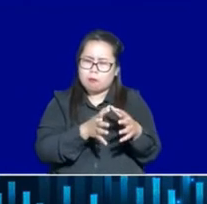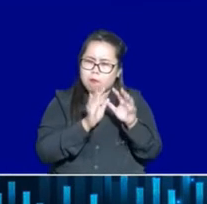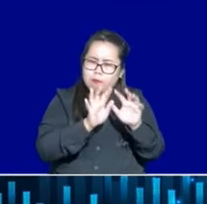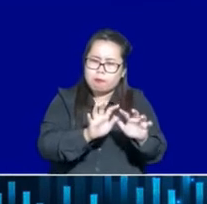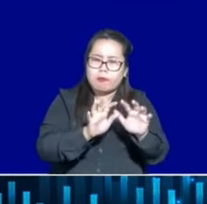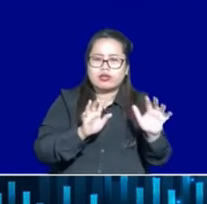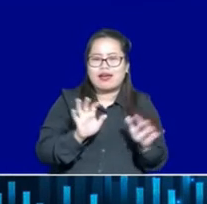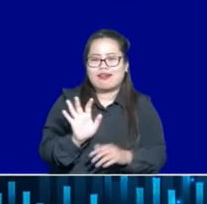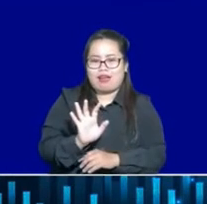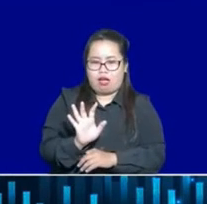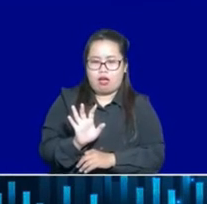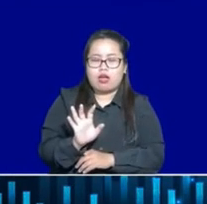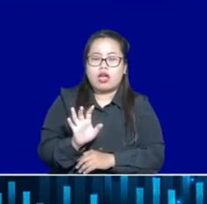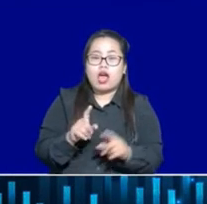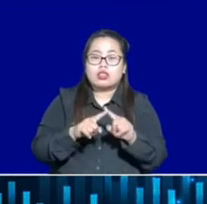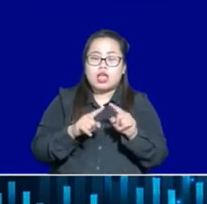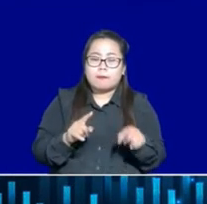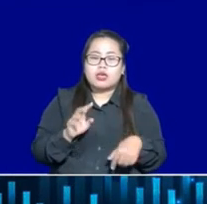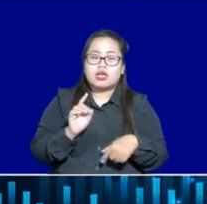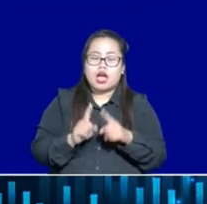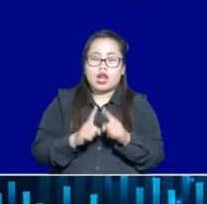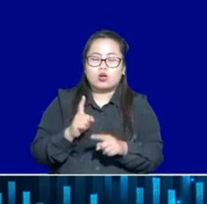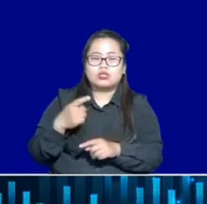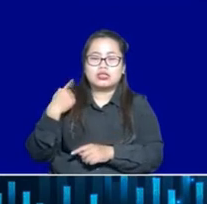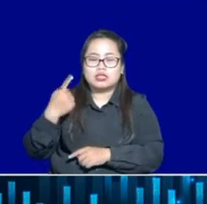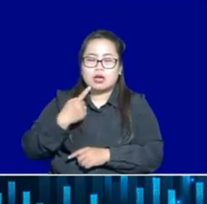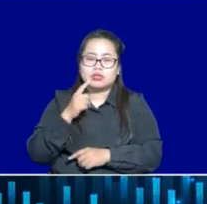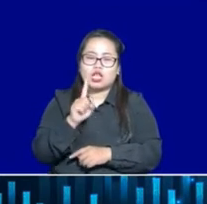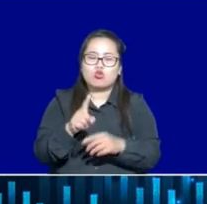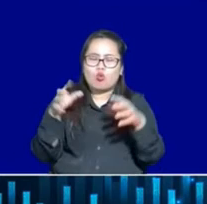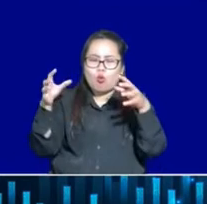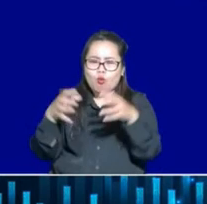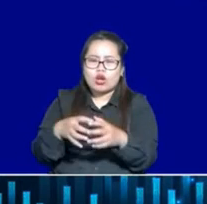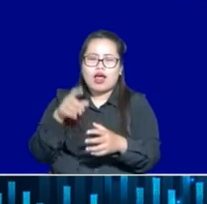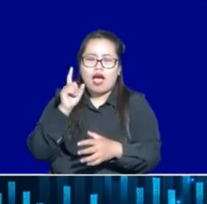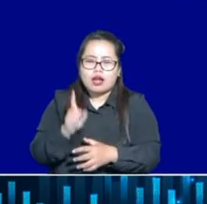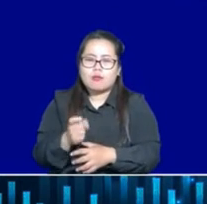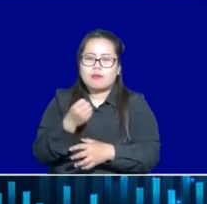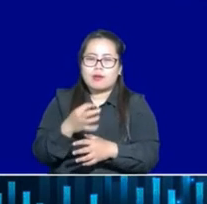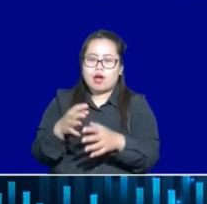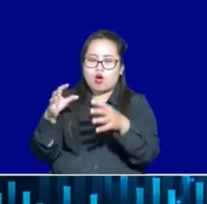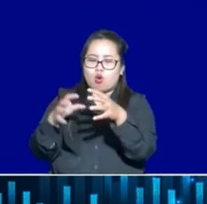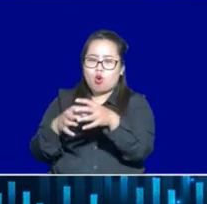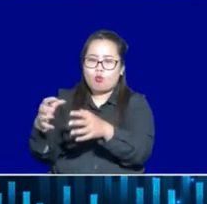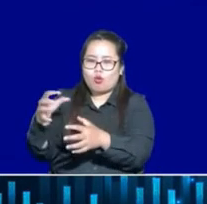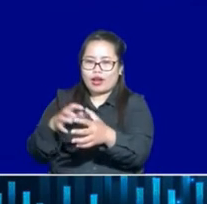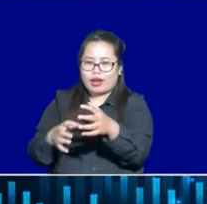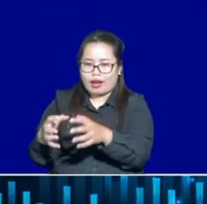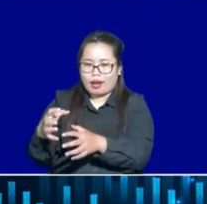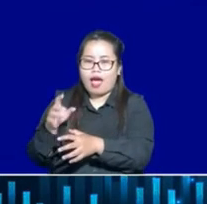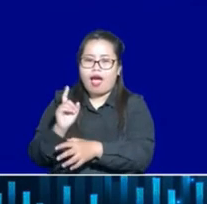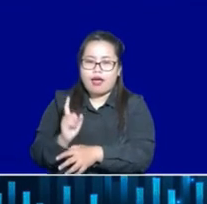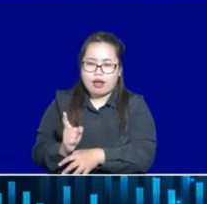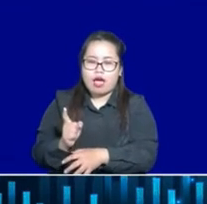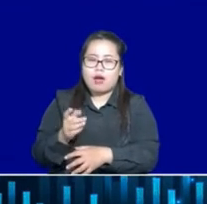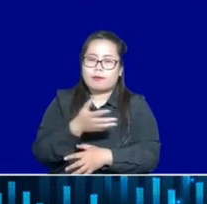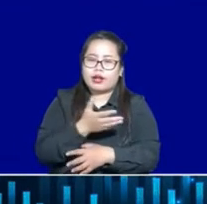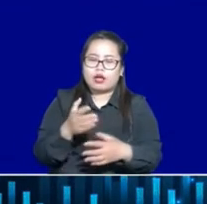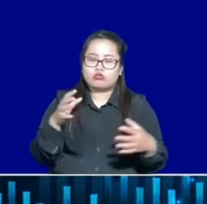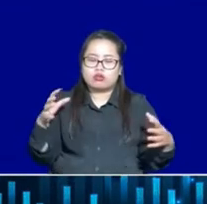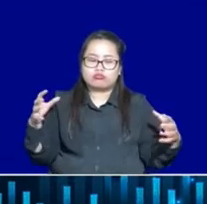gitu. Tapi di setiap satu komponen itu ada beberapa sub komponen yang mereka sudah